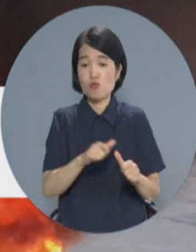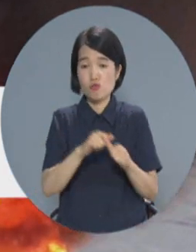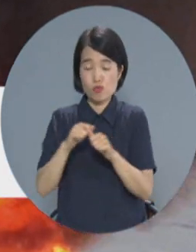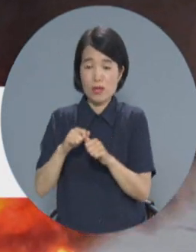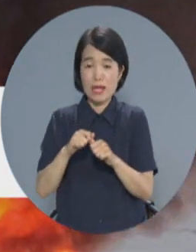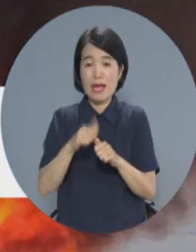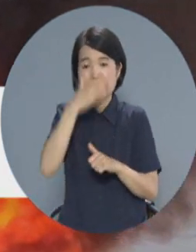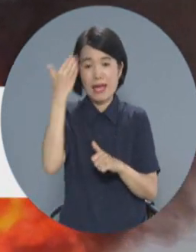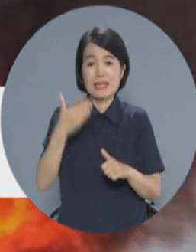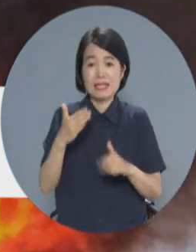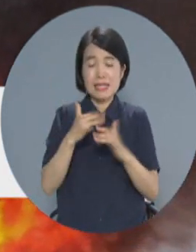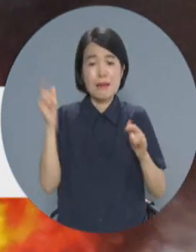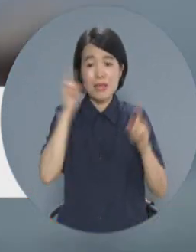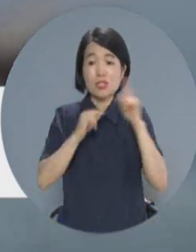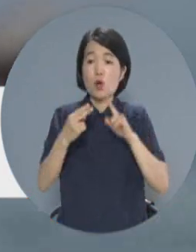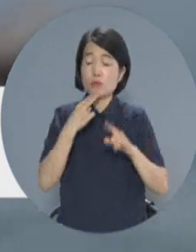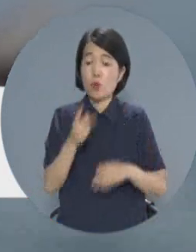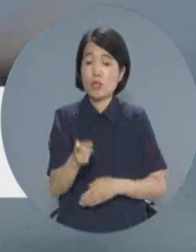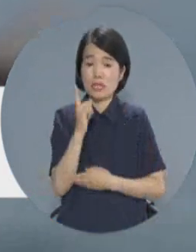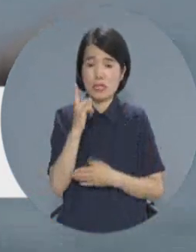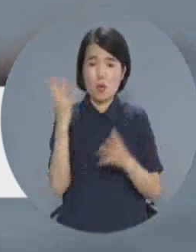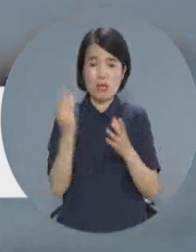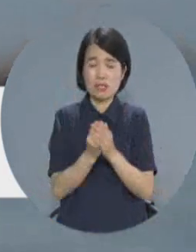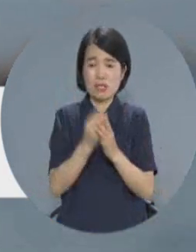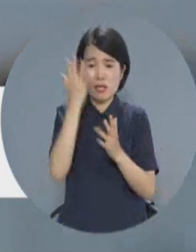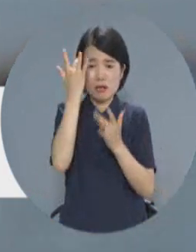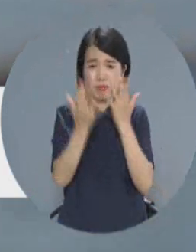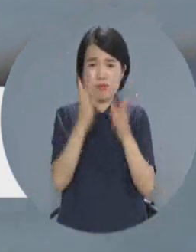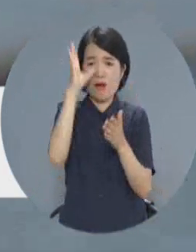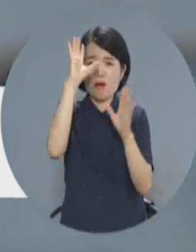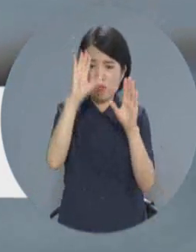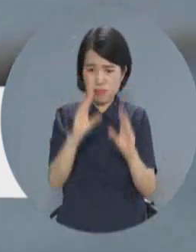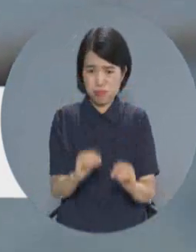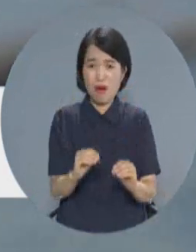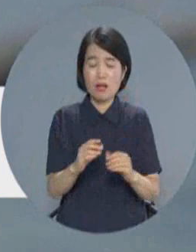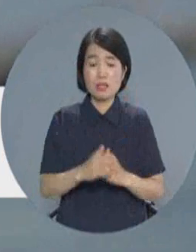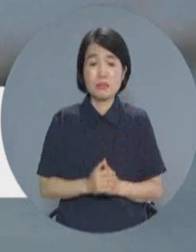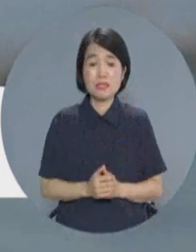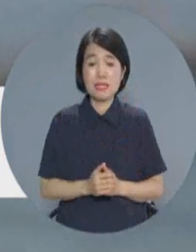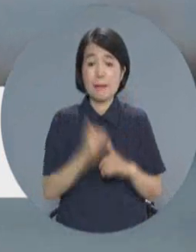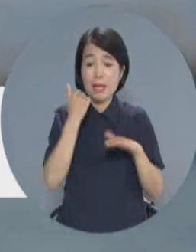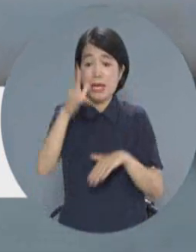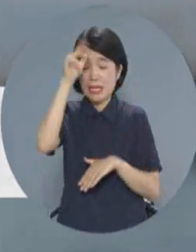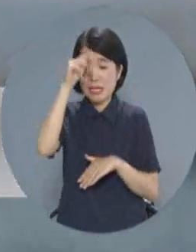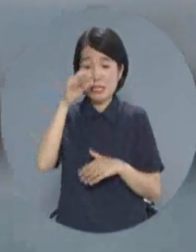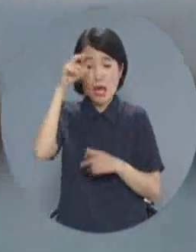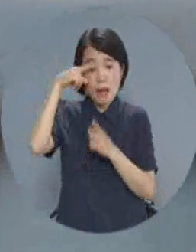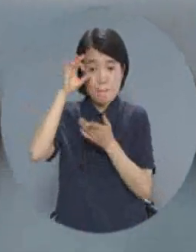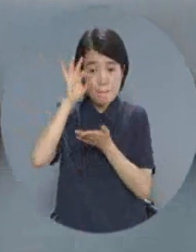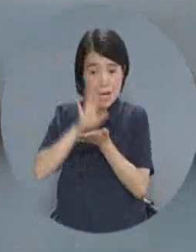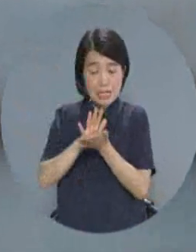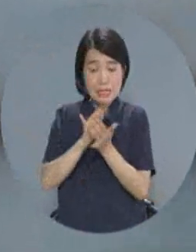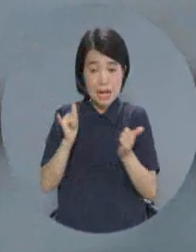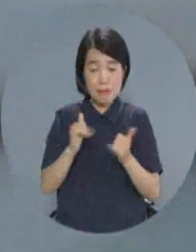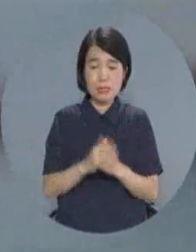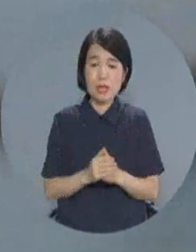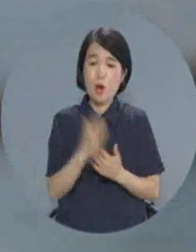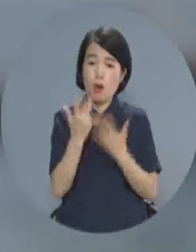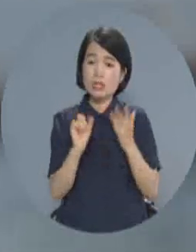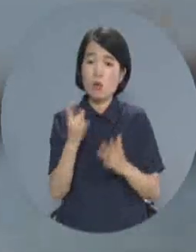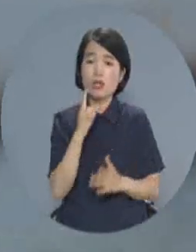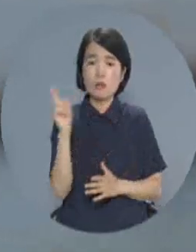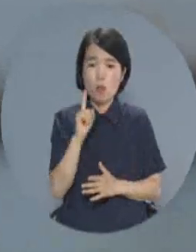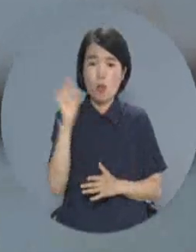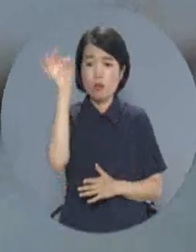인명피해는 없었으며 낚시 어선은 완전히 불에 탔습니다. 해경은 목격자 진술 등을 토대로 정확한 화재